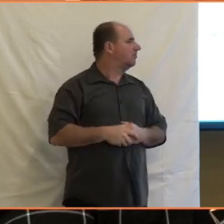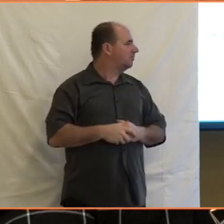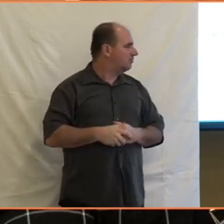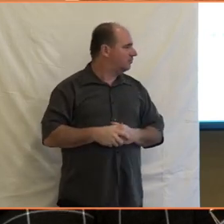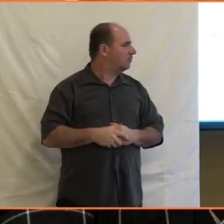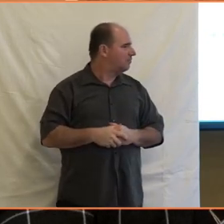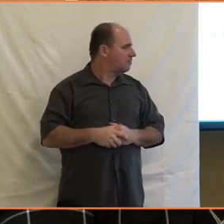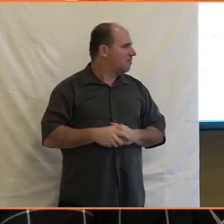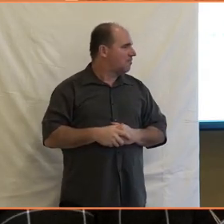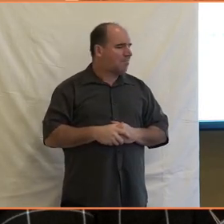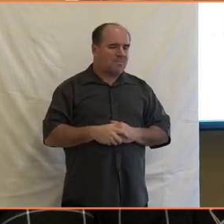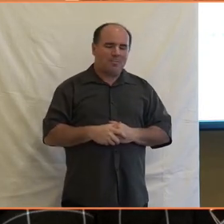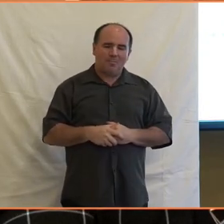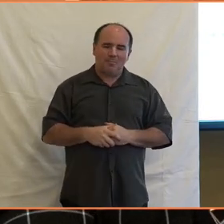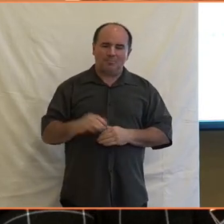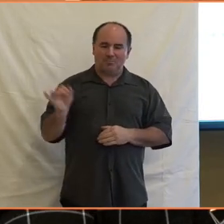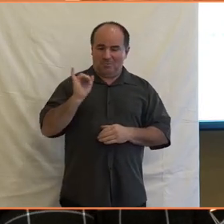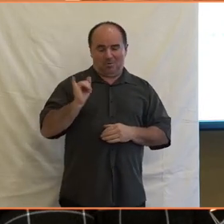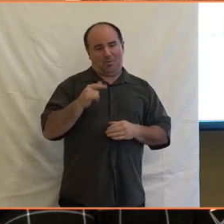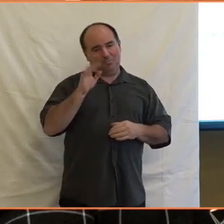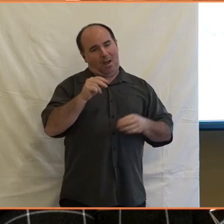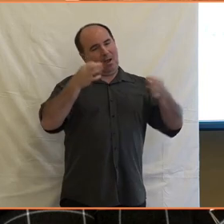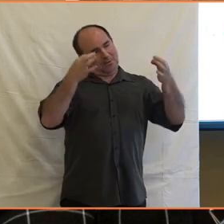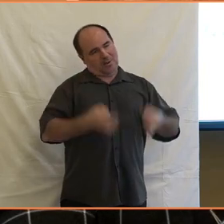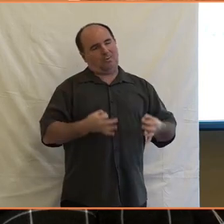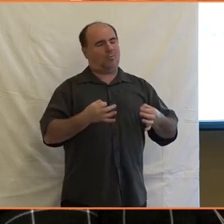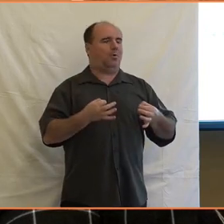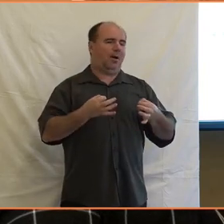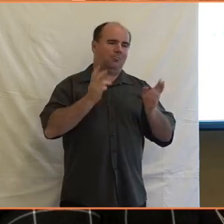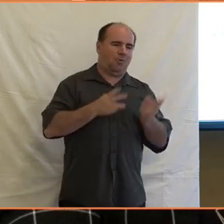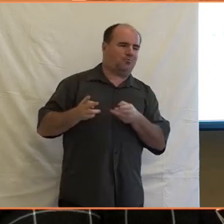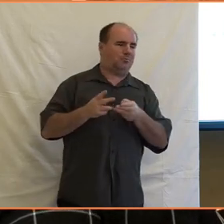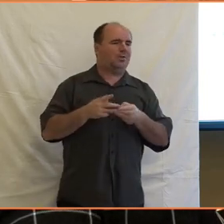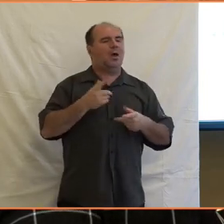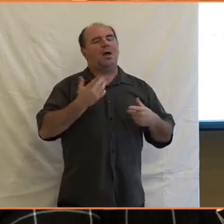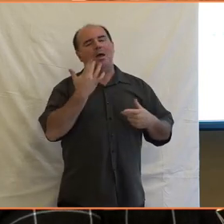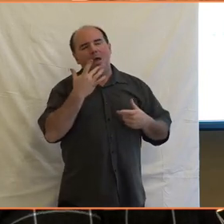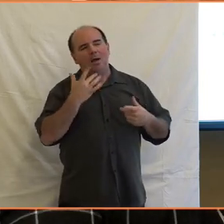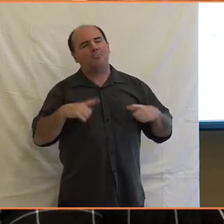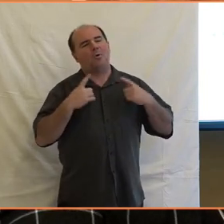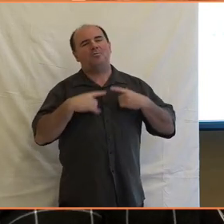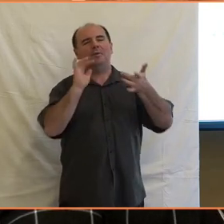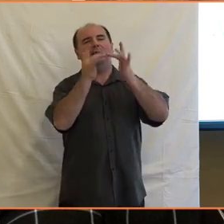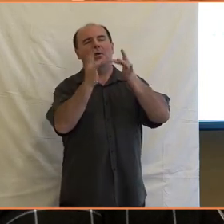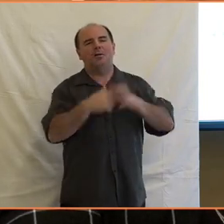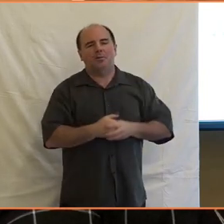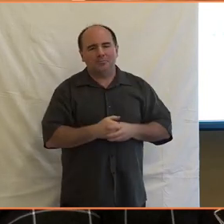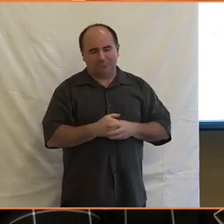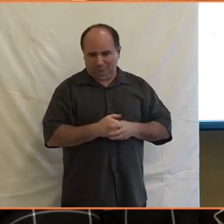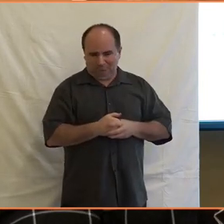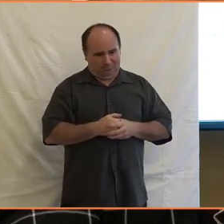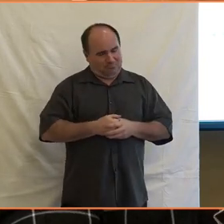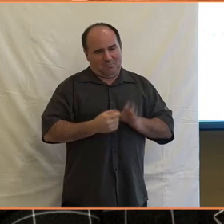základní a má poměrně jednoduchou rutinu používání internetu, která vlastně nevyžaduje téměř vůbec žádné dovednosti. Je to vlastně nějaký